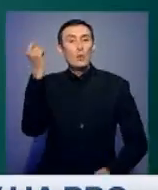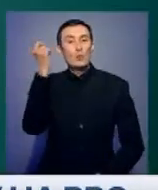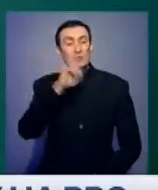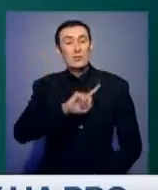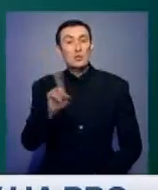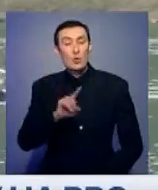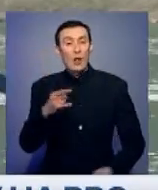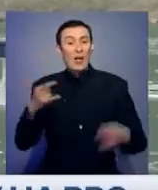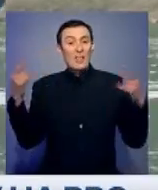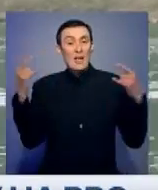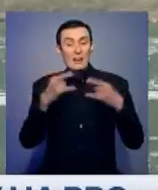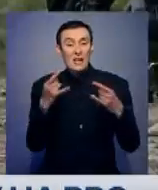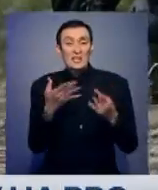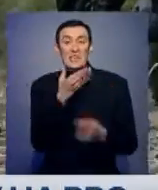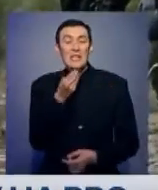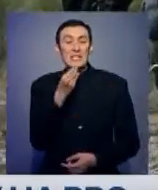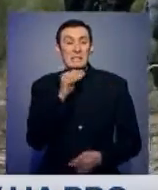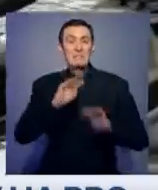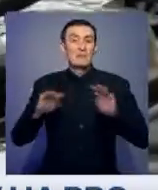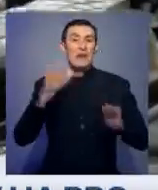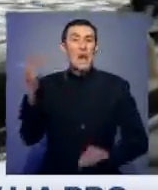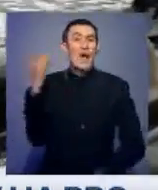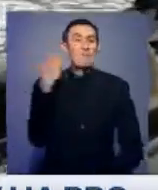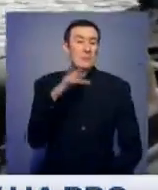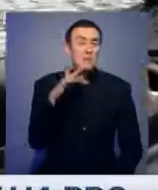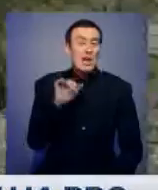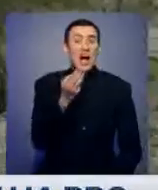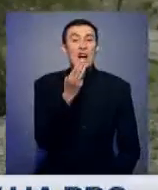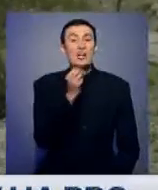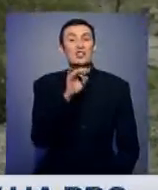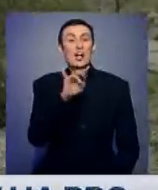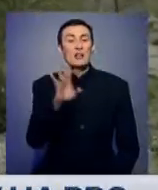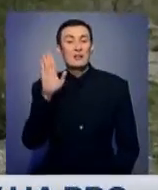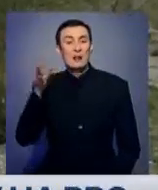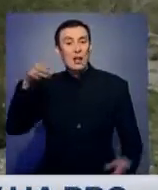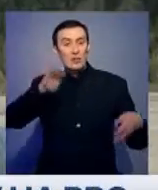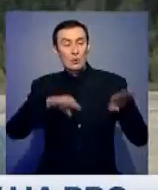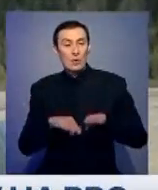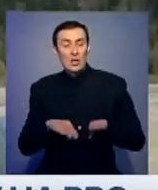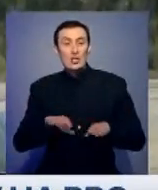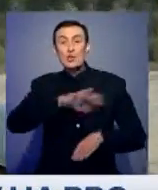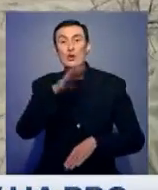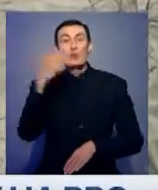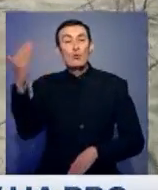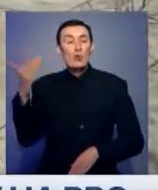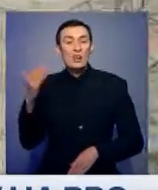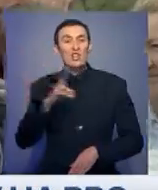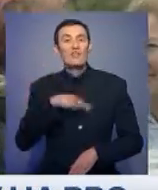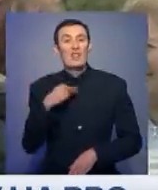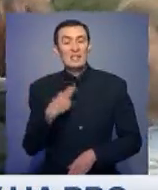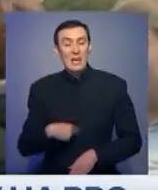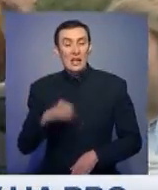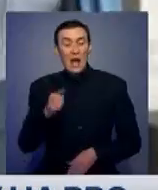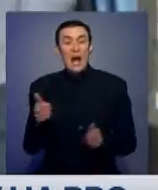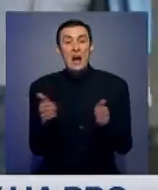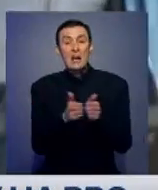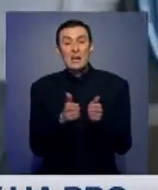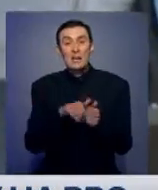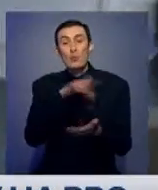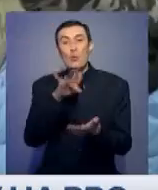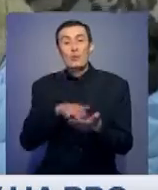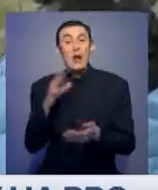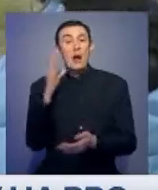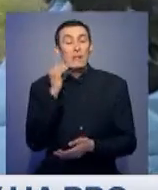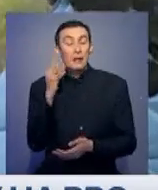что на экране не красивые ландшафты Америки, а Чернинский каньон, не потрясающие горы Швейцарии, а окрестности Алматы. И